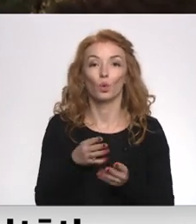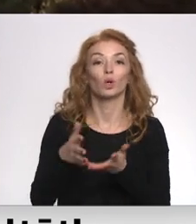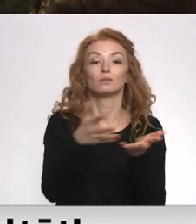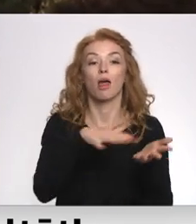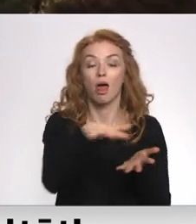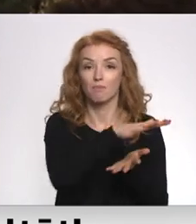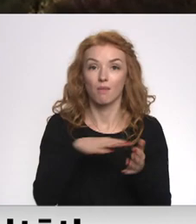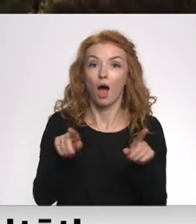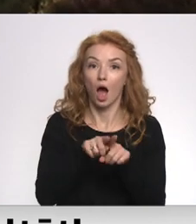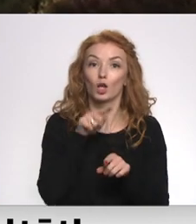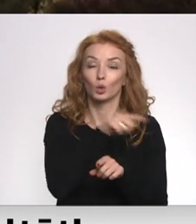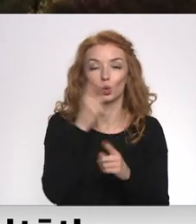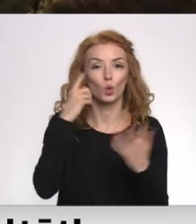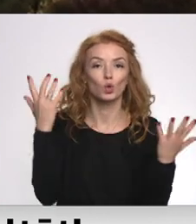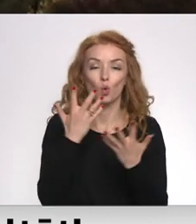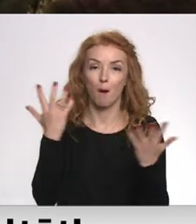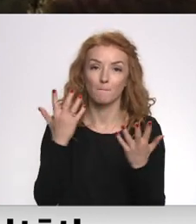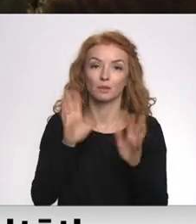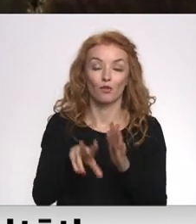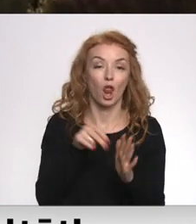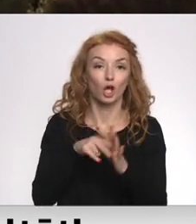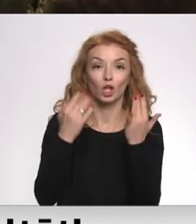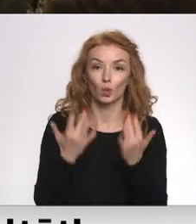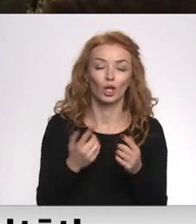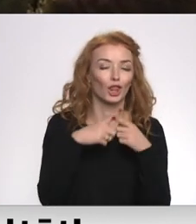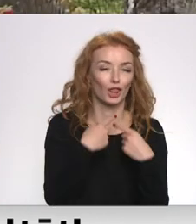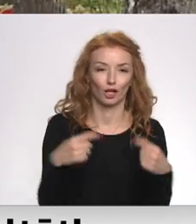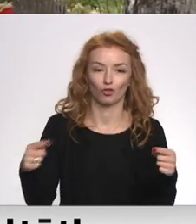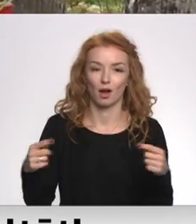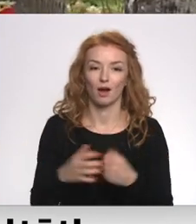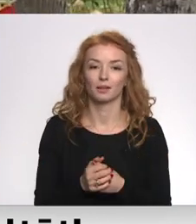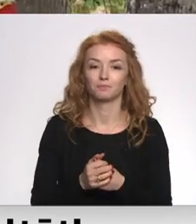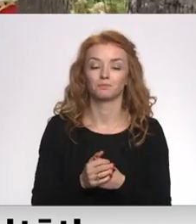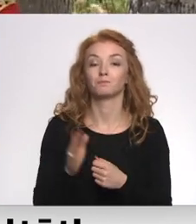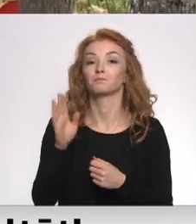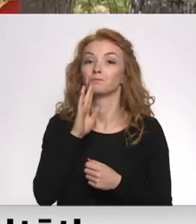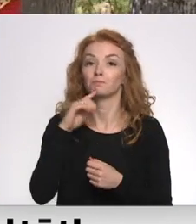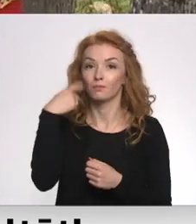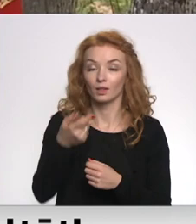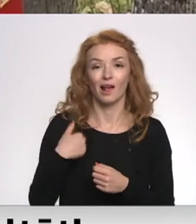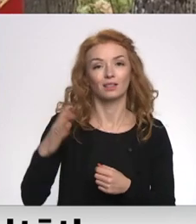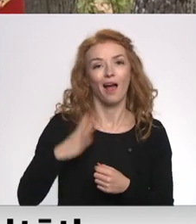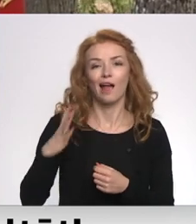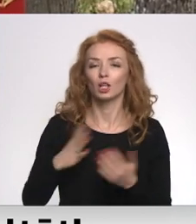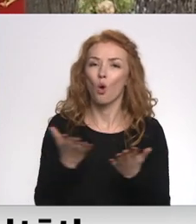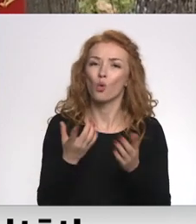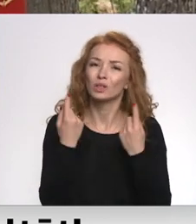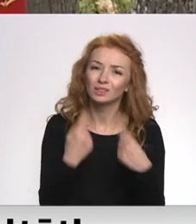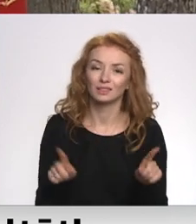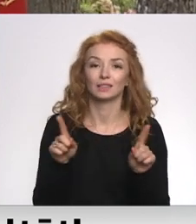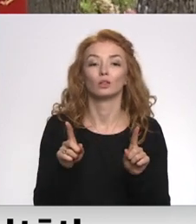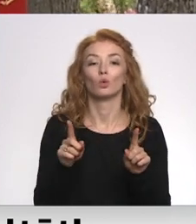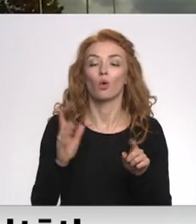līdzīgi arī tur domas par vēlēšanu rezultātiem ir dažādas. Gaidiet kaut ko citu. Kāds pārmaiņas?